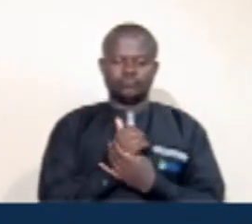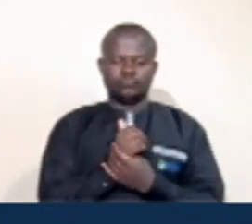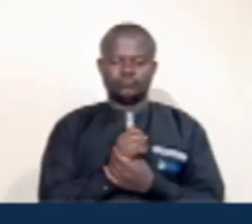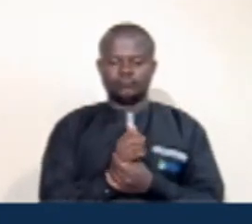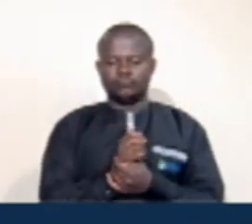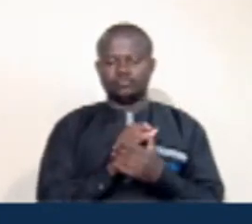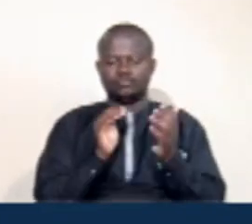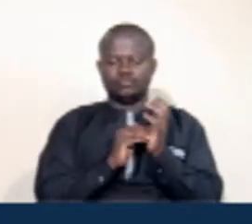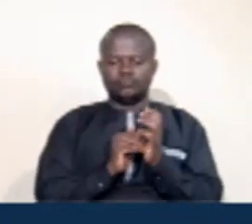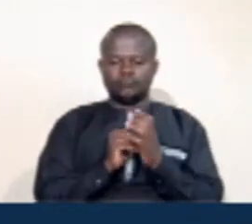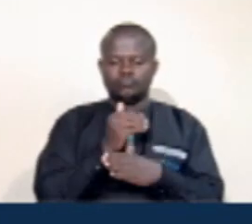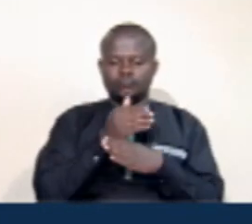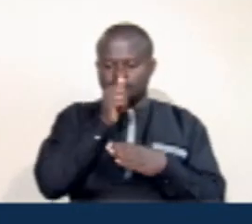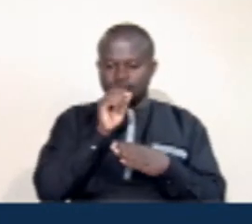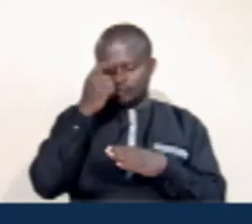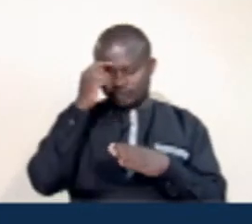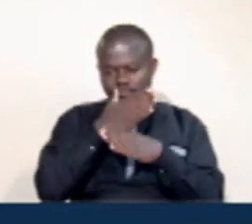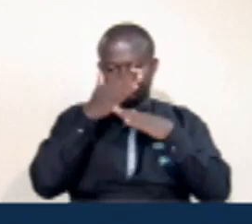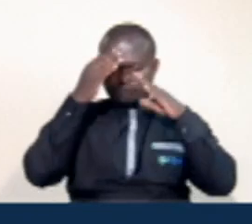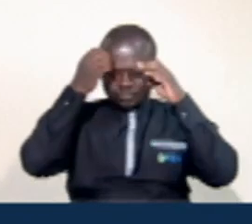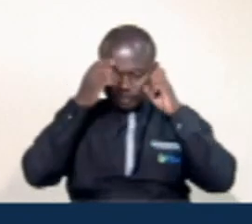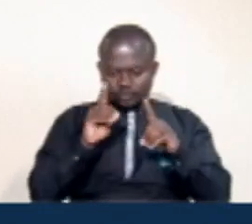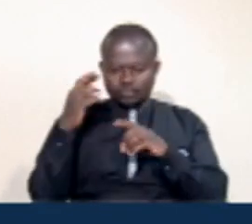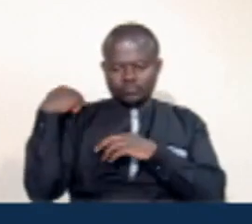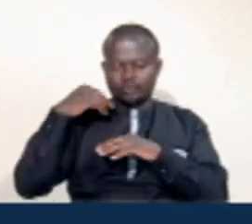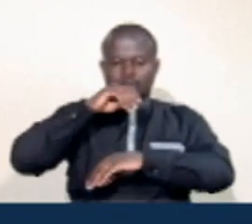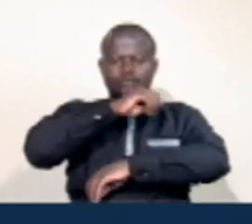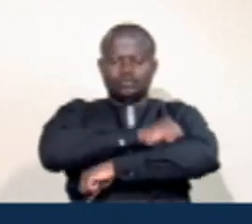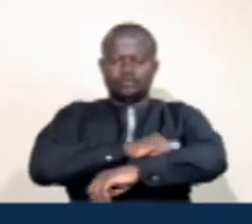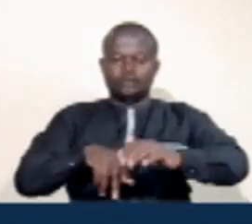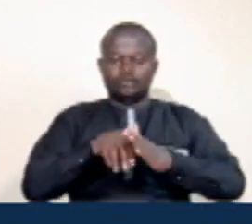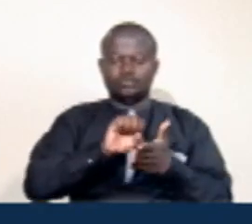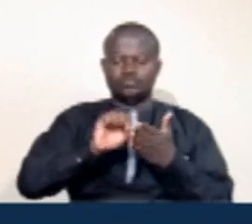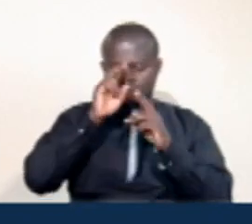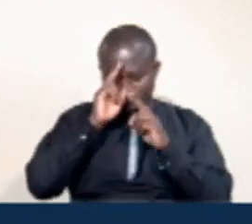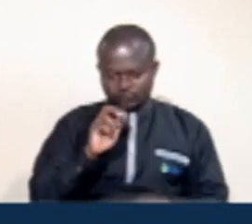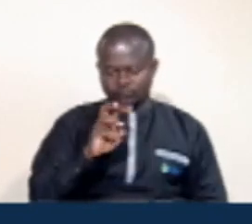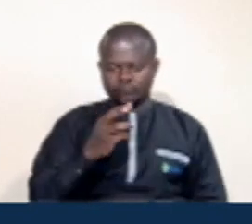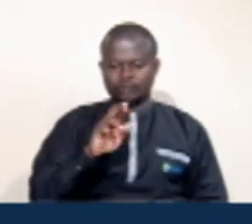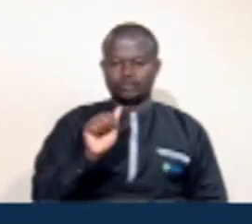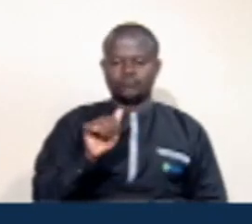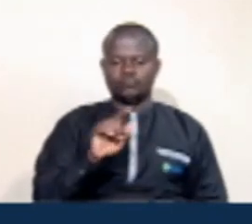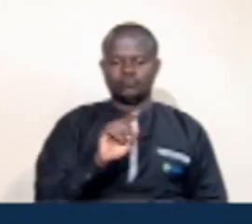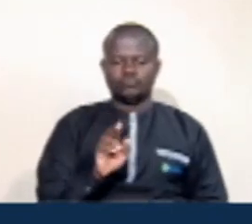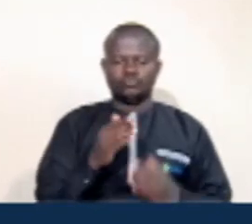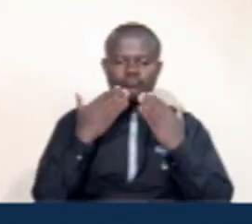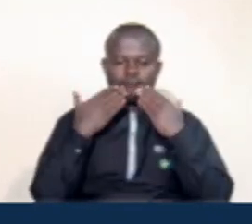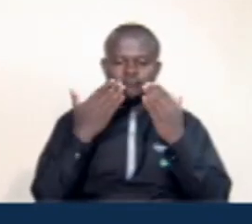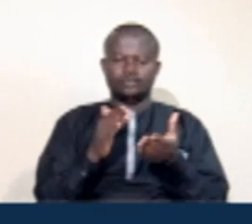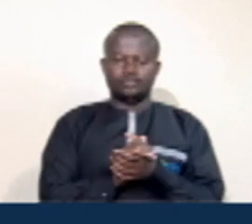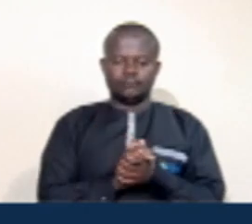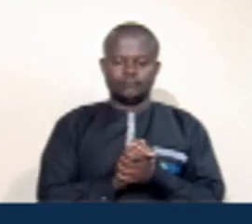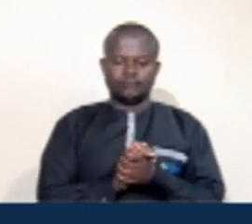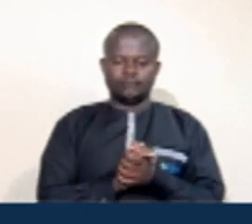Murakoze twari kumwe kandi n'umunyamabanga wa leta muri ministeri y'uburezi ushinzwe amashuri abanza n'ayisumbuye bwana Twagirezu Gaspar turabashimiye murakoze